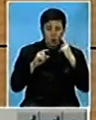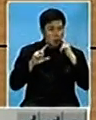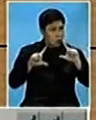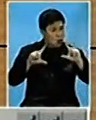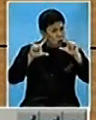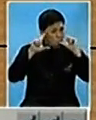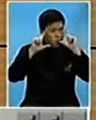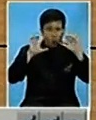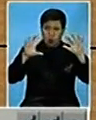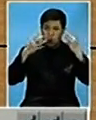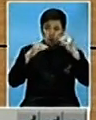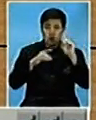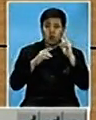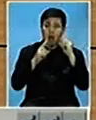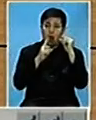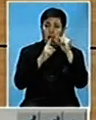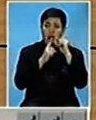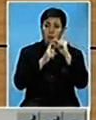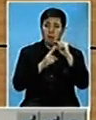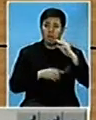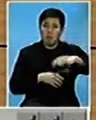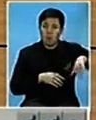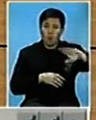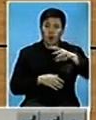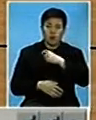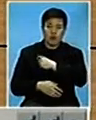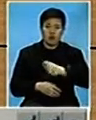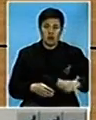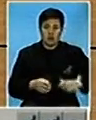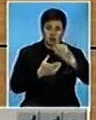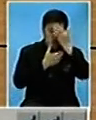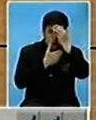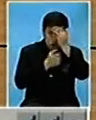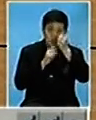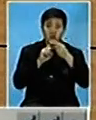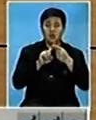ในช่วงนี้คือคำว่าพวกกษัตริย์นิยมกับพวก